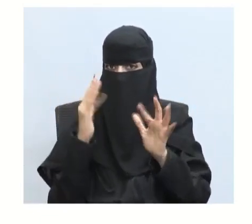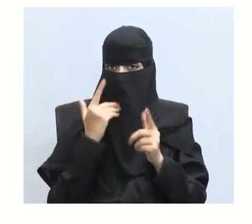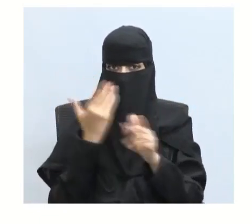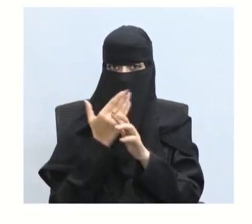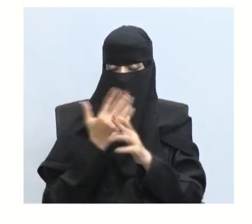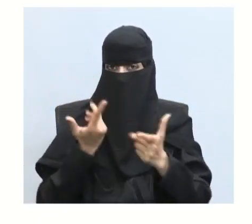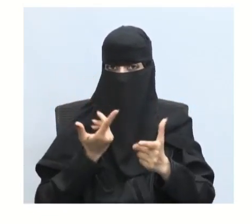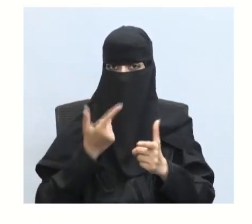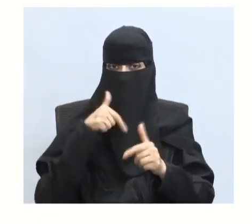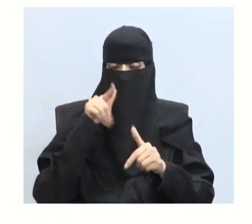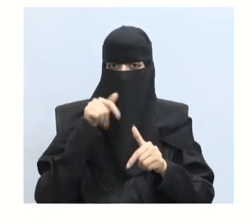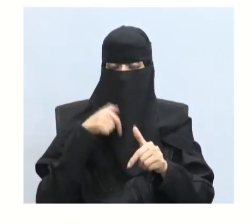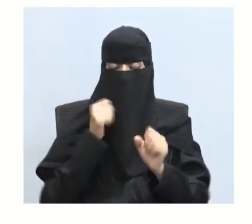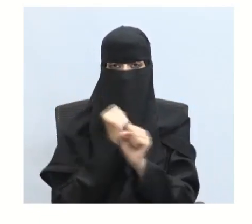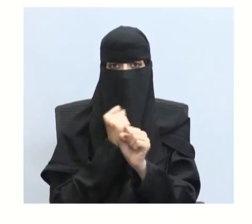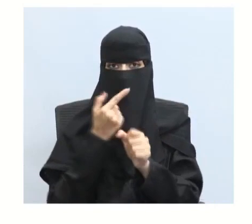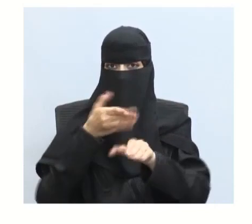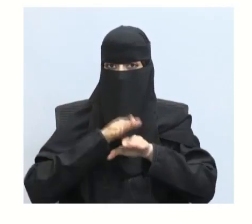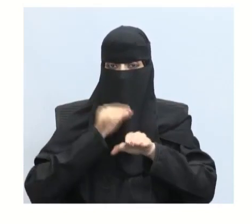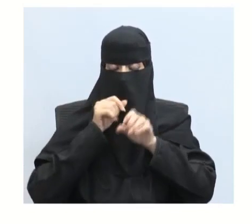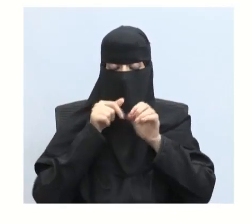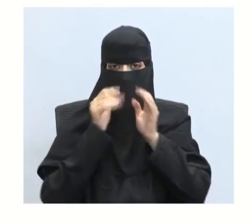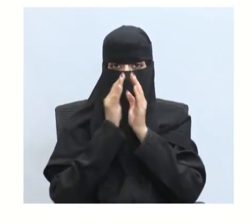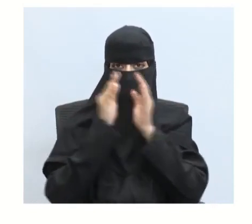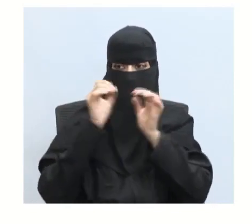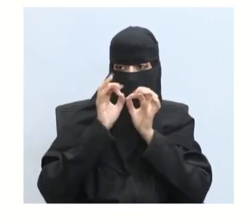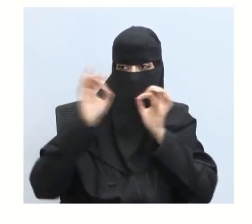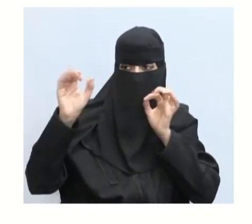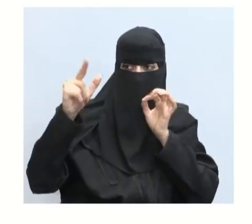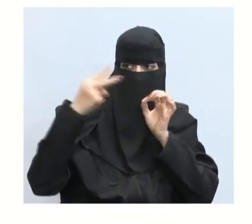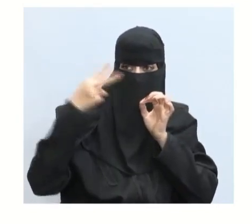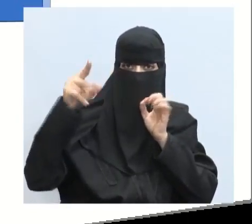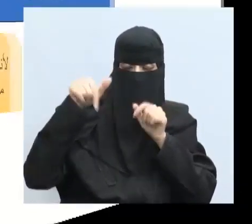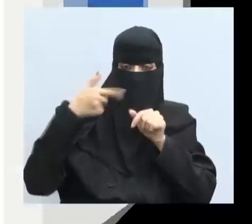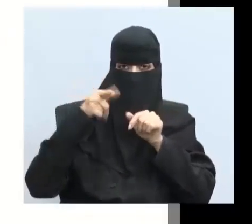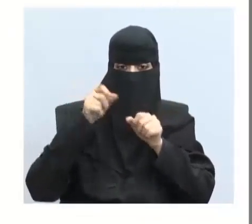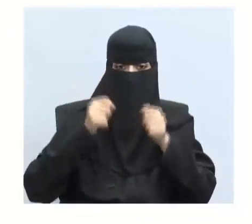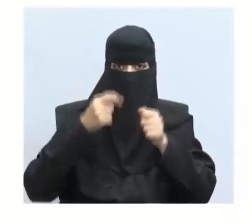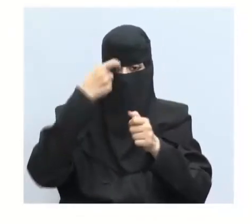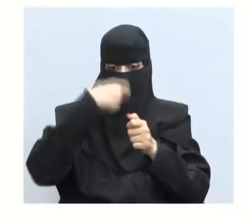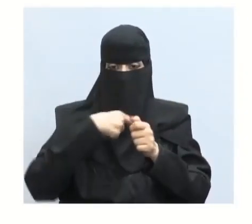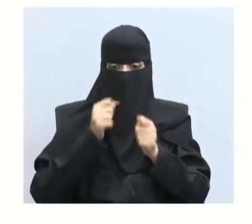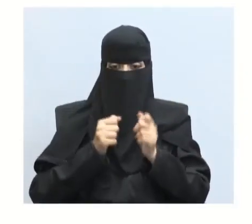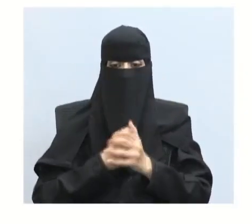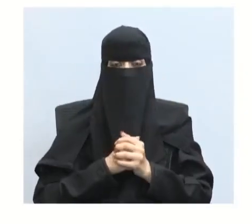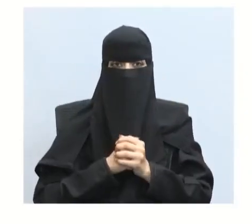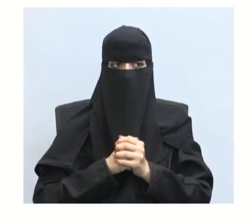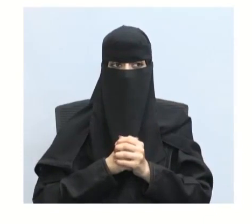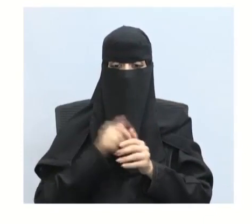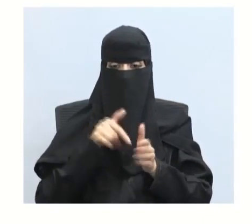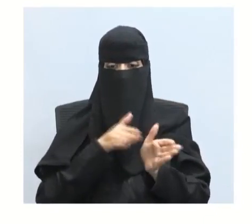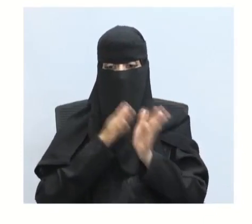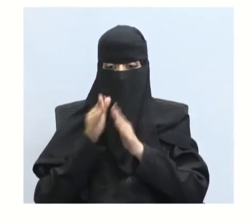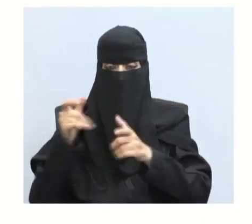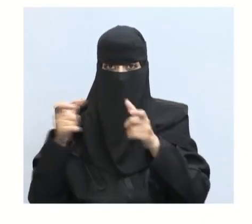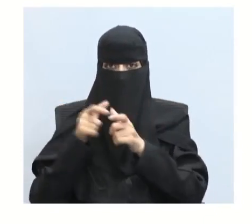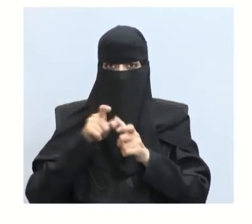نعم احسنت لانها تعمل على توسيع مجال الرؤيه للسائق اذا ننتقل